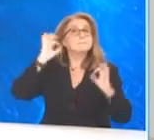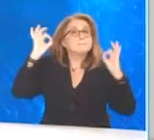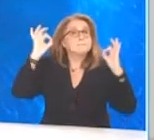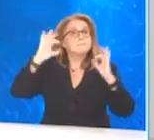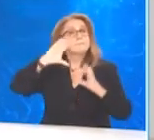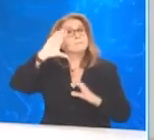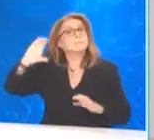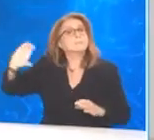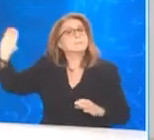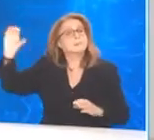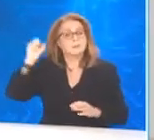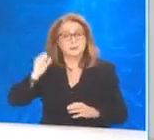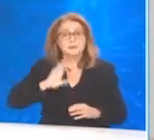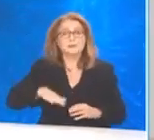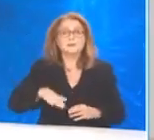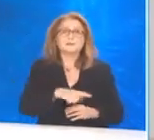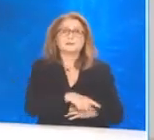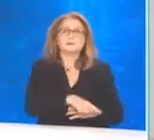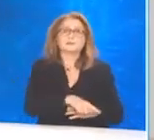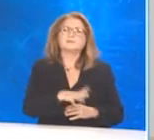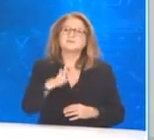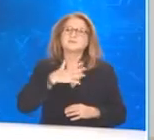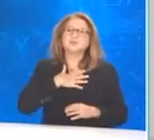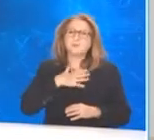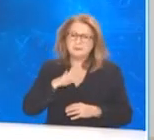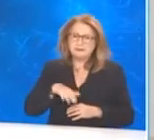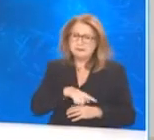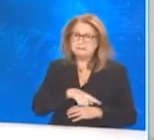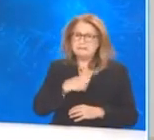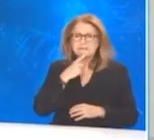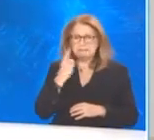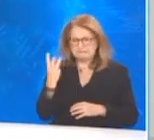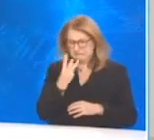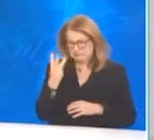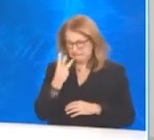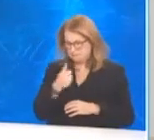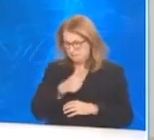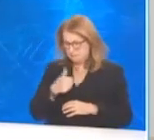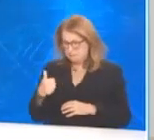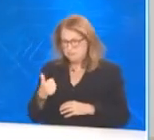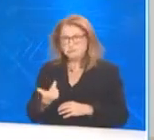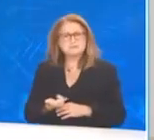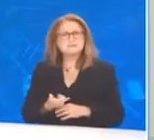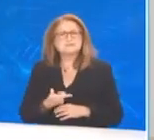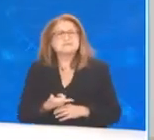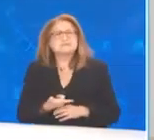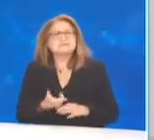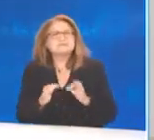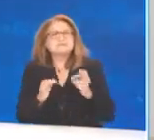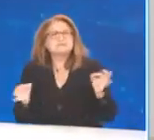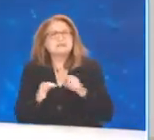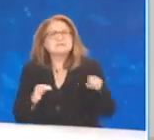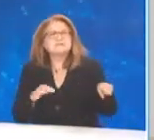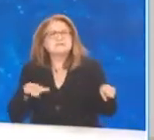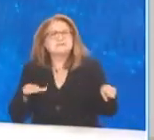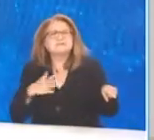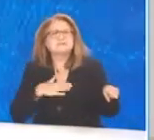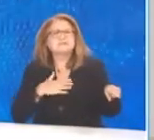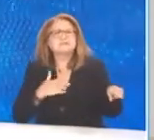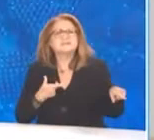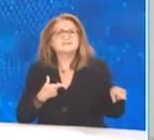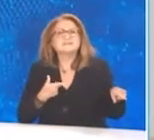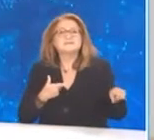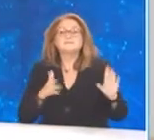στην Κρήτη, που έχουμε, θα μου πει κάποιος, μόνο 33 κρούσματα. Προσέξτε, πρέπει να υπάρχει μια σχέση αριθμού κρούσματων με τον πραγματικό